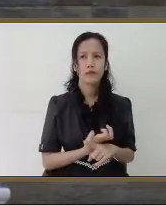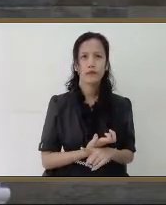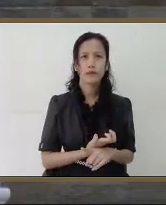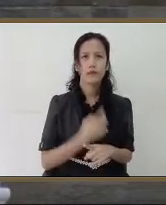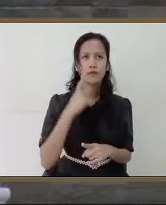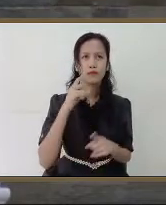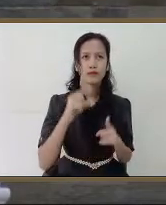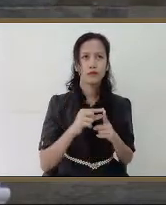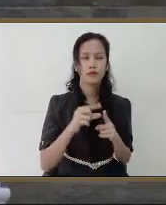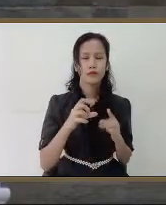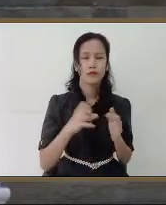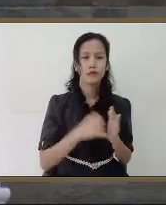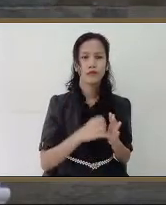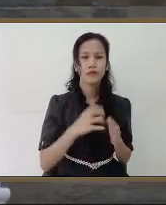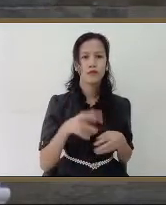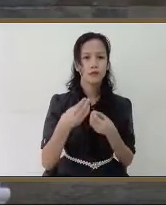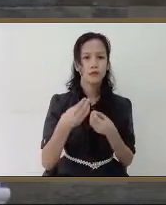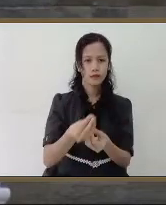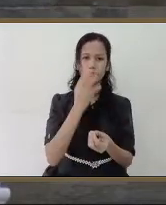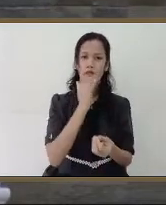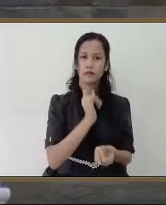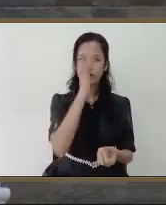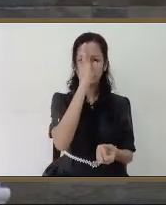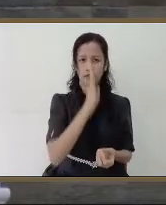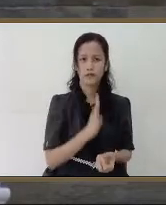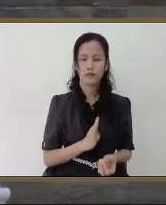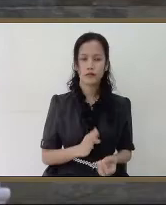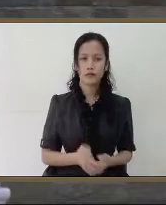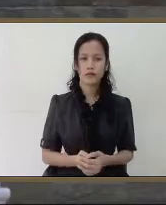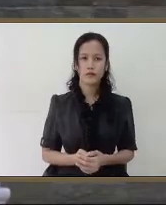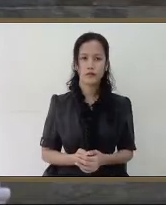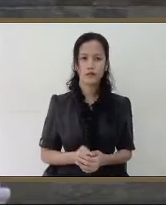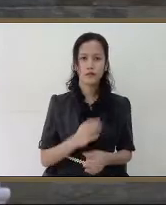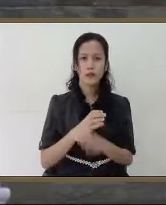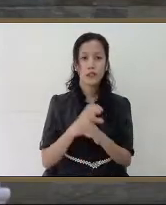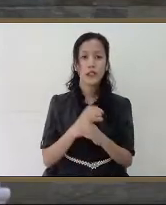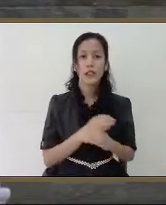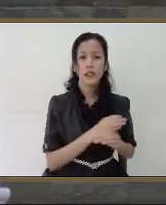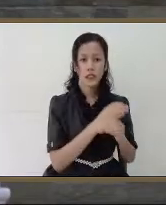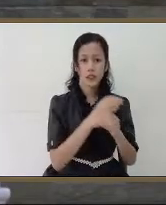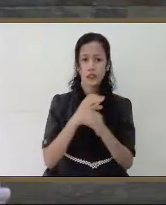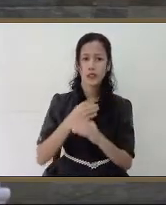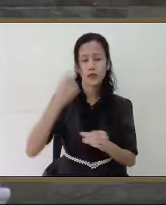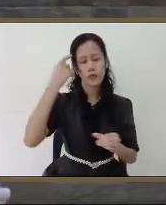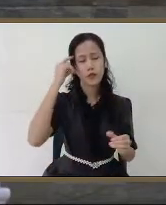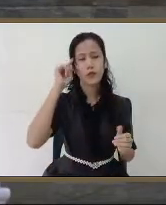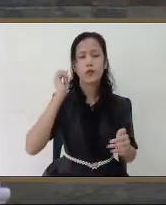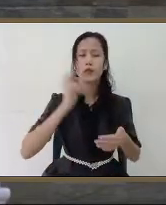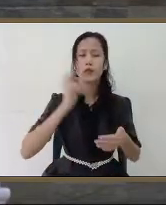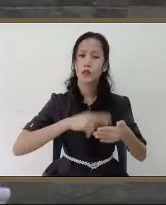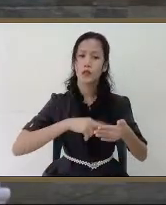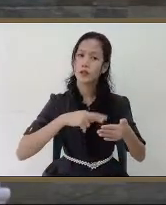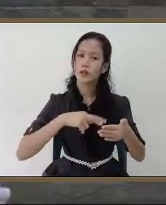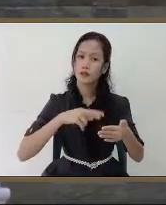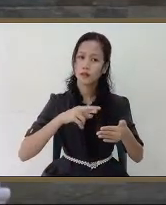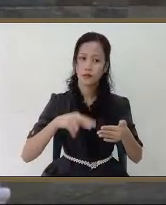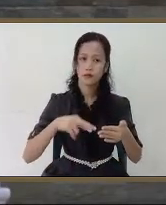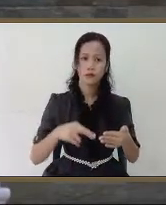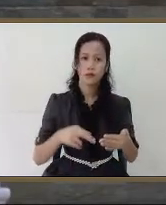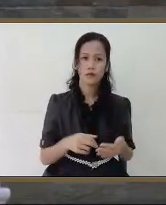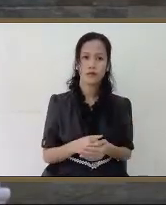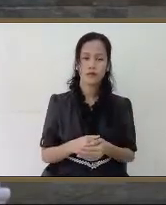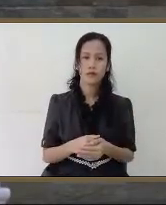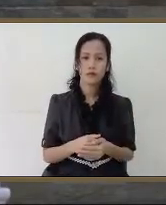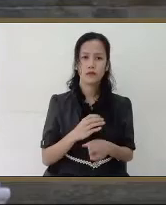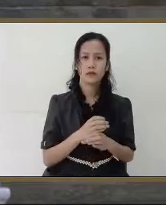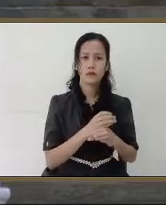po makikita natin yung pag-iingat ni Ezra. Ezra's care for the details. Manonote natin dito yung pag-iingat ni Ezra